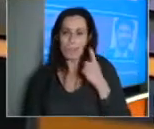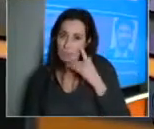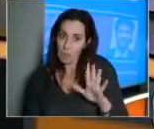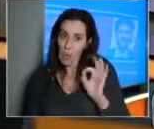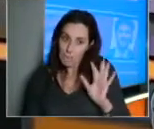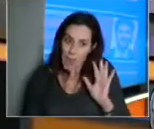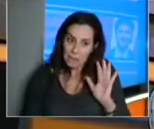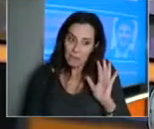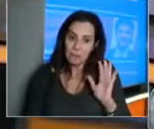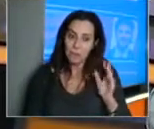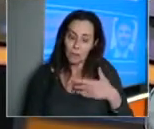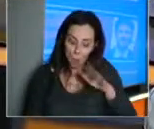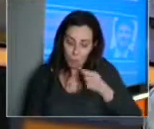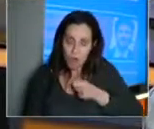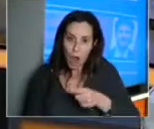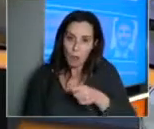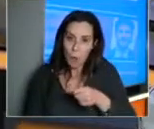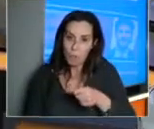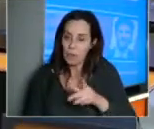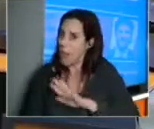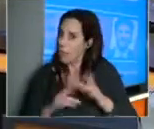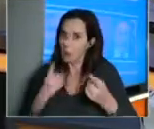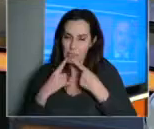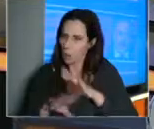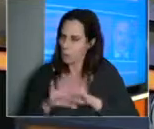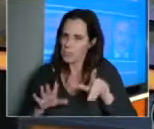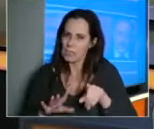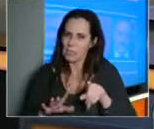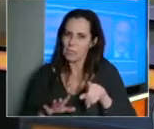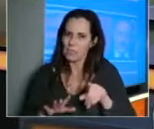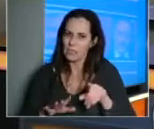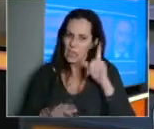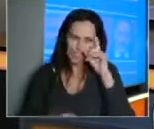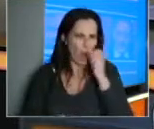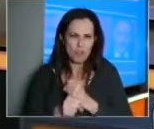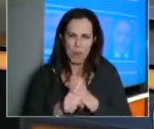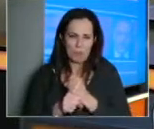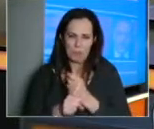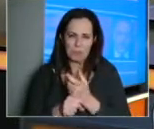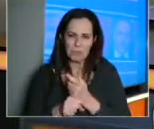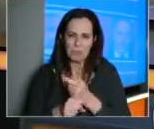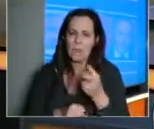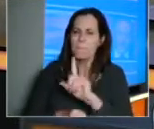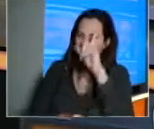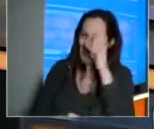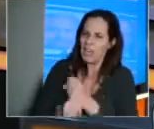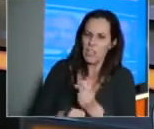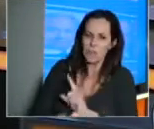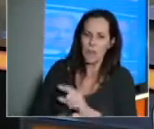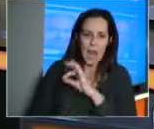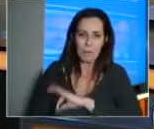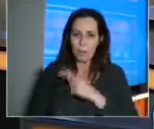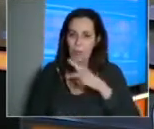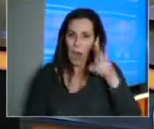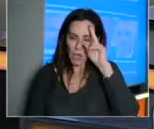כל האמת היא, רוב השבוע, רוב חול המועד, לא יהיה מסע ומתן. זה הייתה איזושהי התעקשות כנראה, איזשהו... מצד מי? זהו, ליברמן